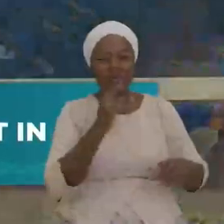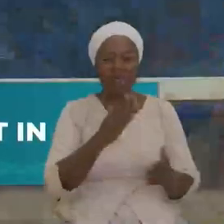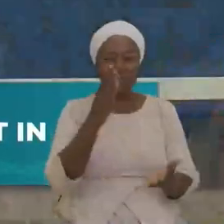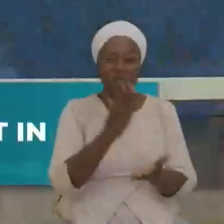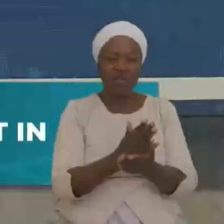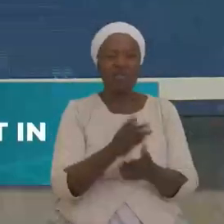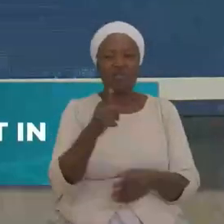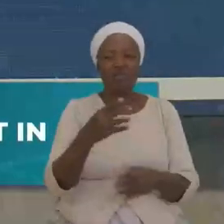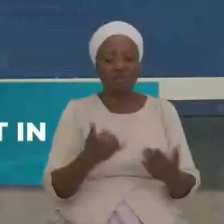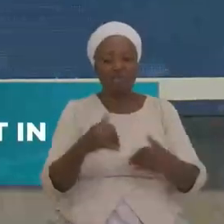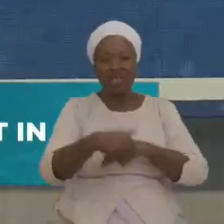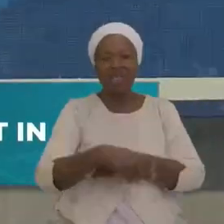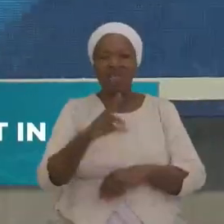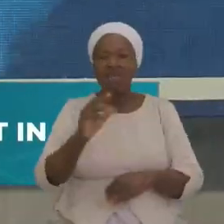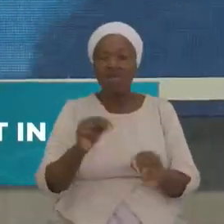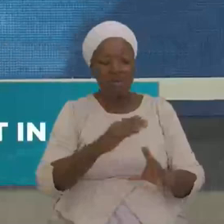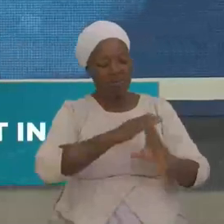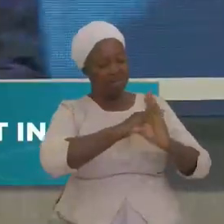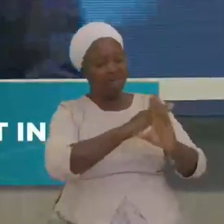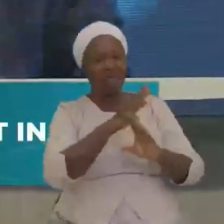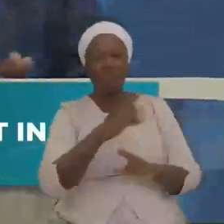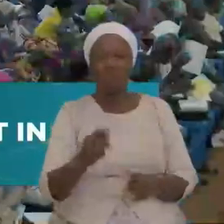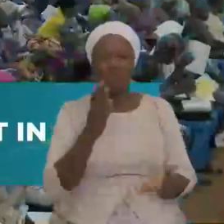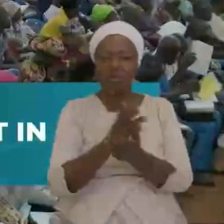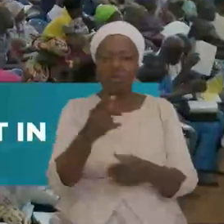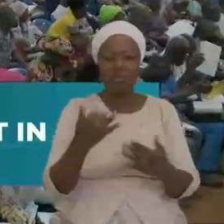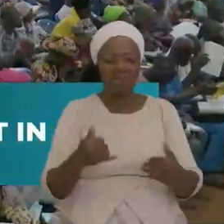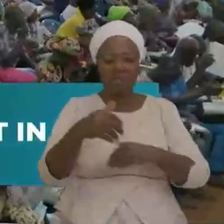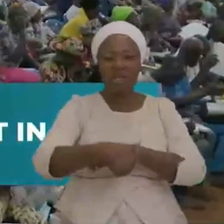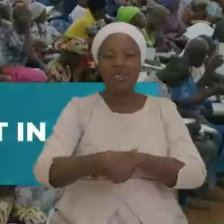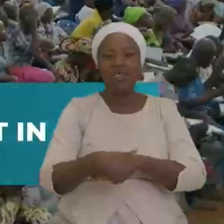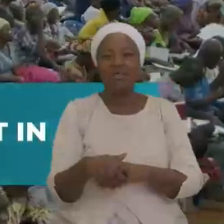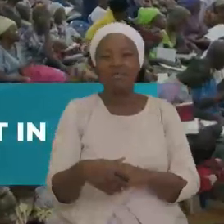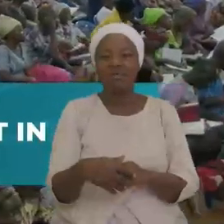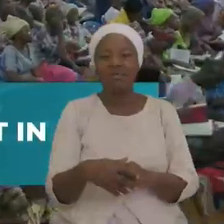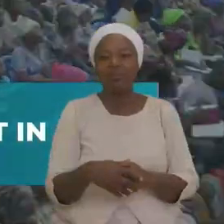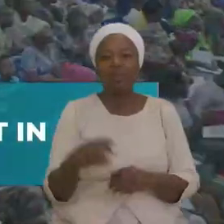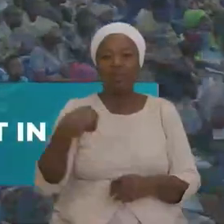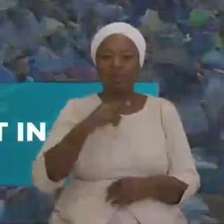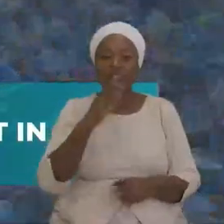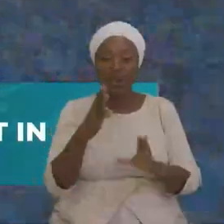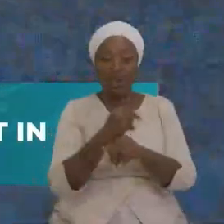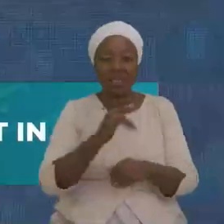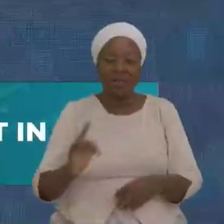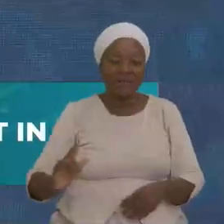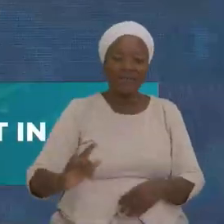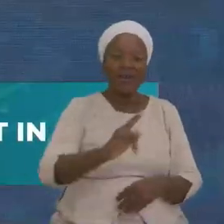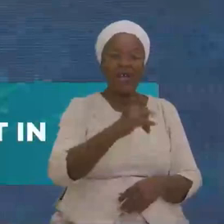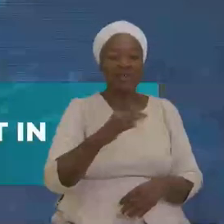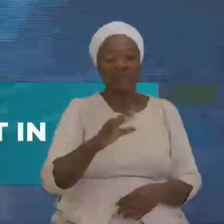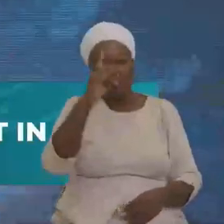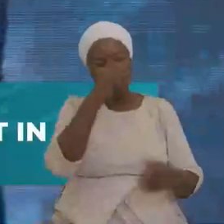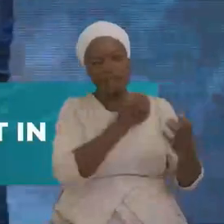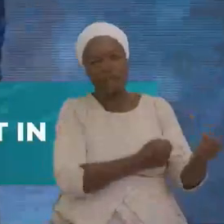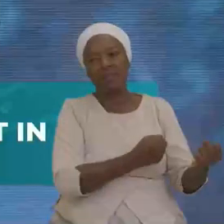Aucune montagne ne vous dispersera, ne vous dérangera ce soir. Nous prenons l'envol